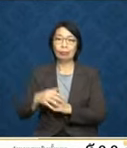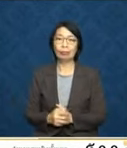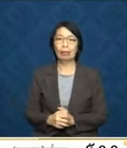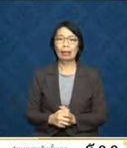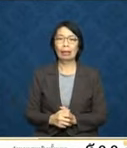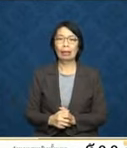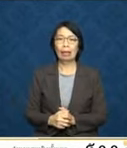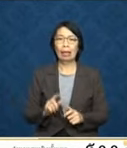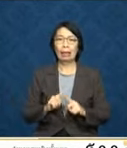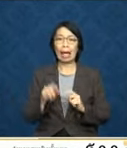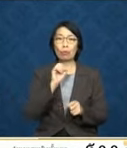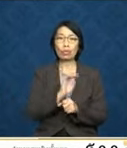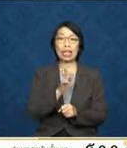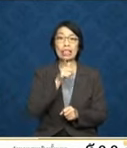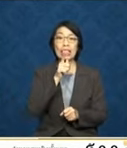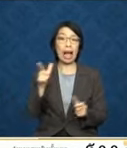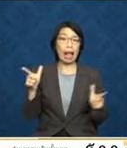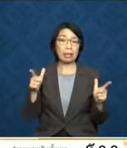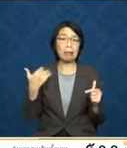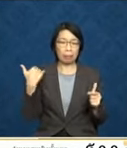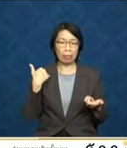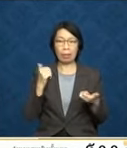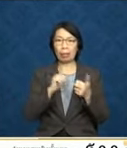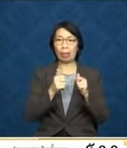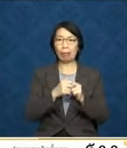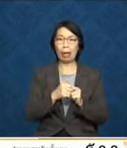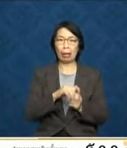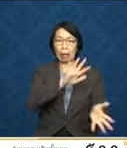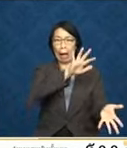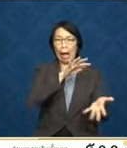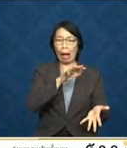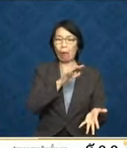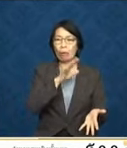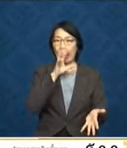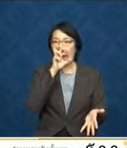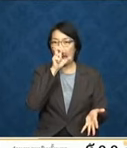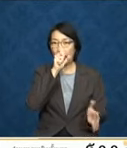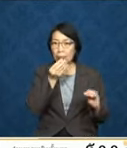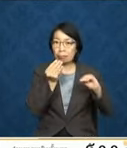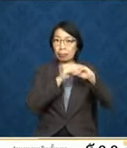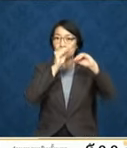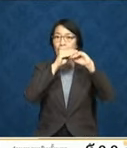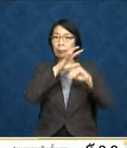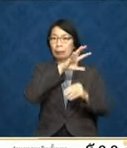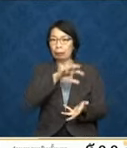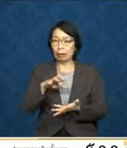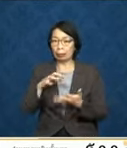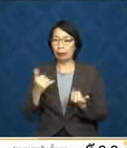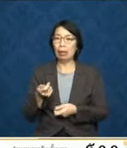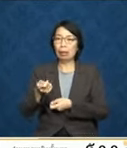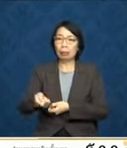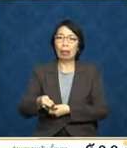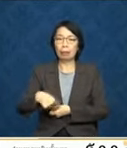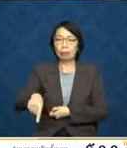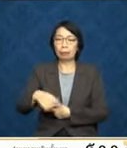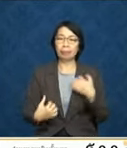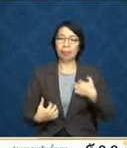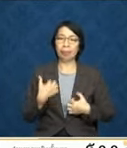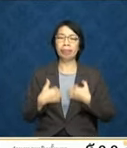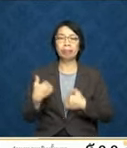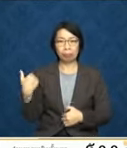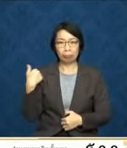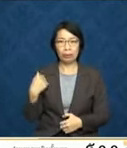ำนวนหรือนำเข้าที่ไม่เหมาะสมไม่สัมพันธ์กับข้าวโพดไทยก็ทำให้ราคาข้าวโพดตกต่ำและช่